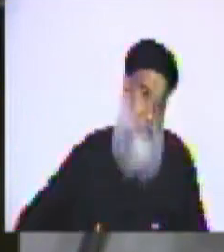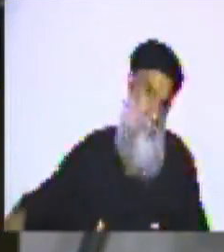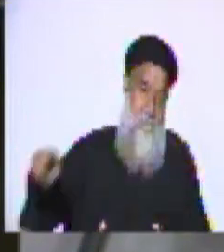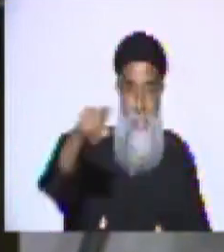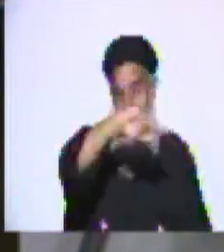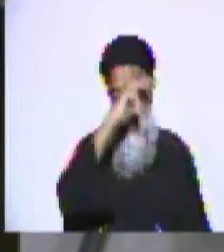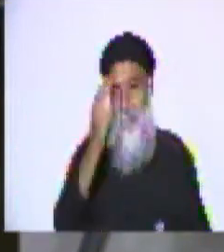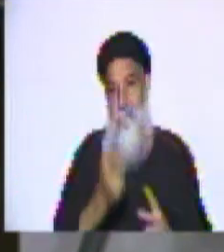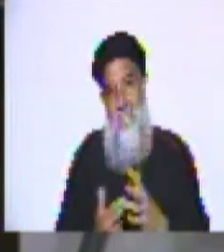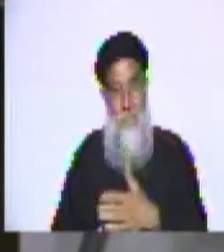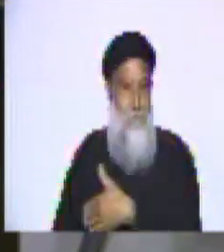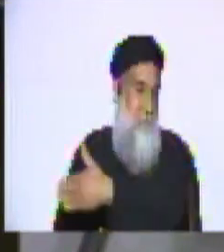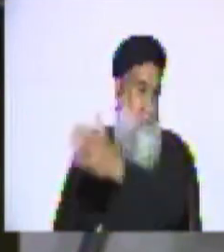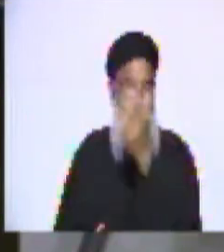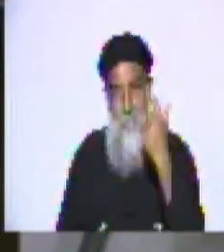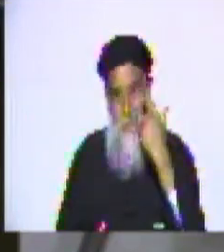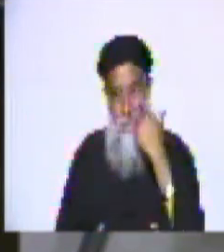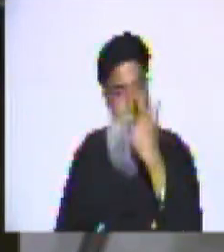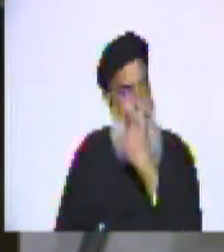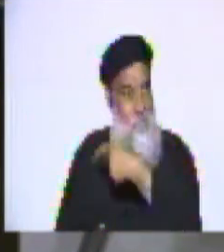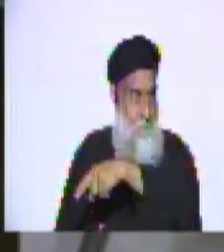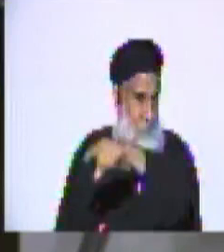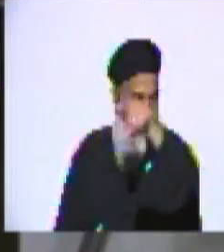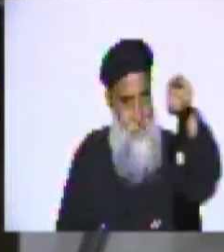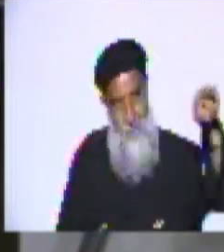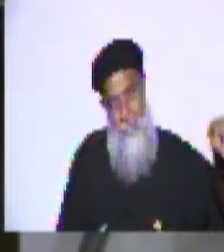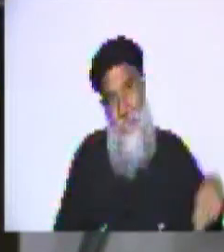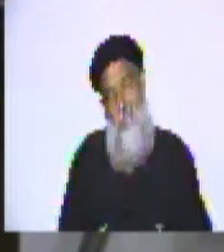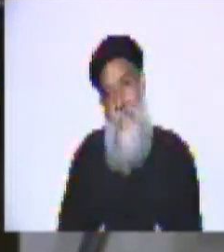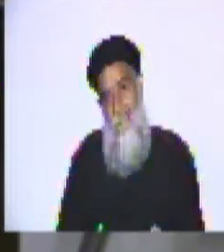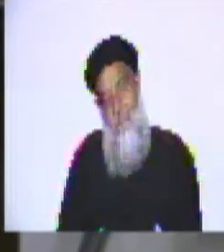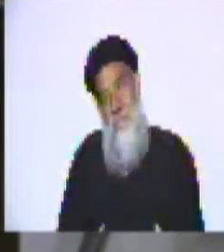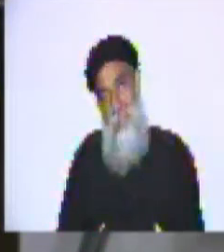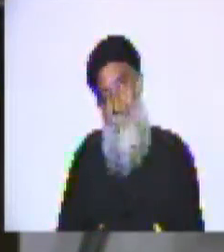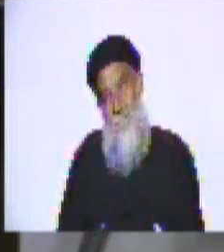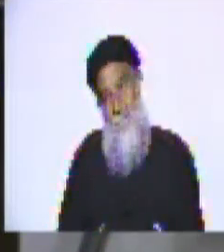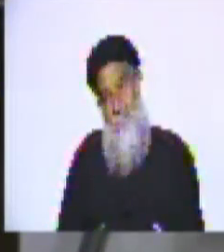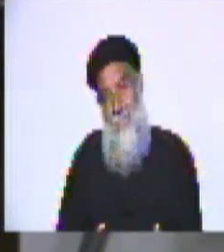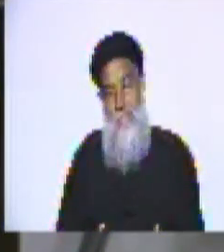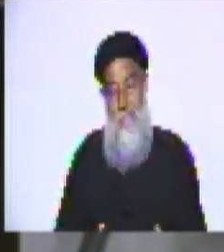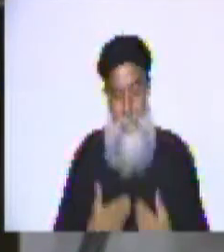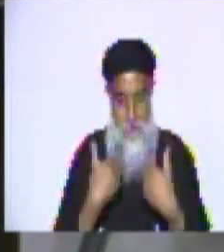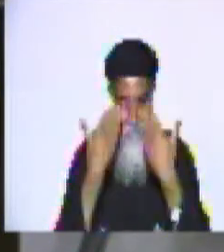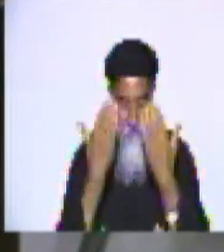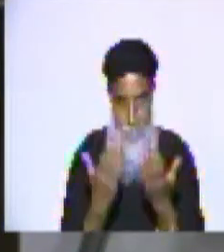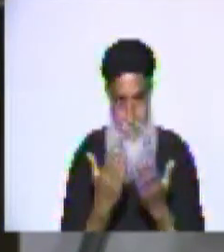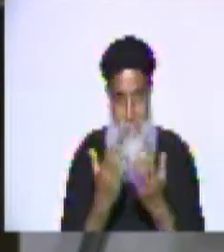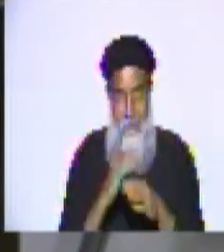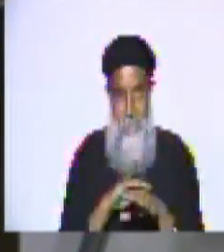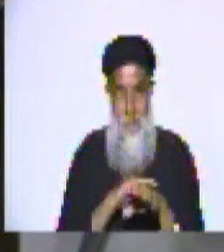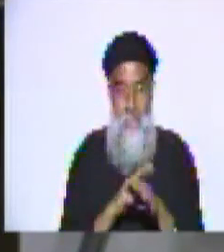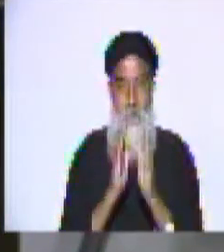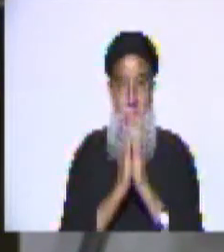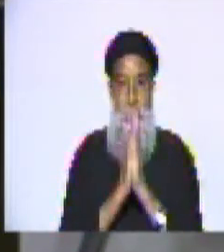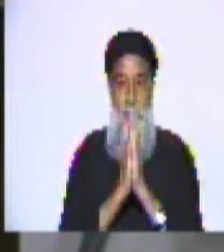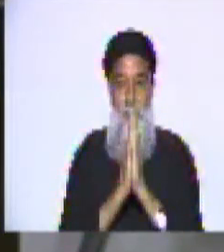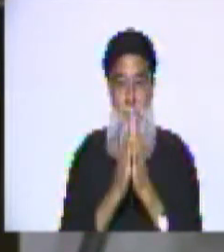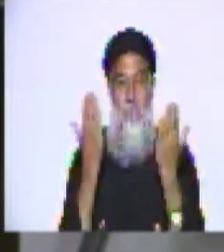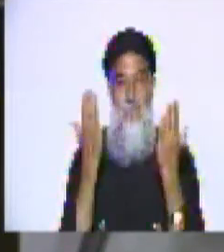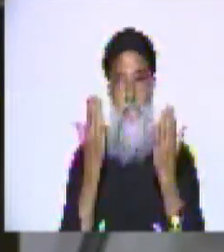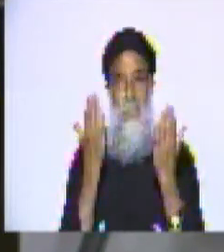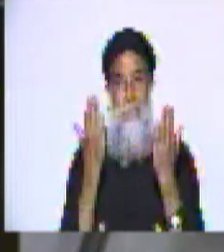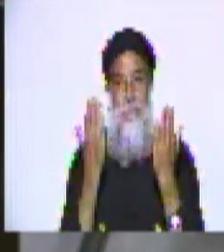كلها، ومطلوب إن يكون إنسان روحاني يظهر تأثره بالصلاة عشان